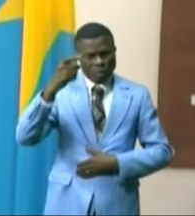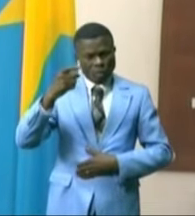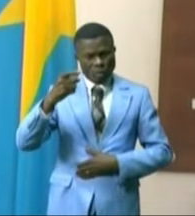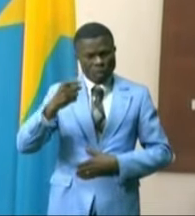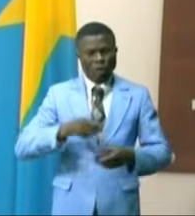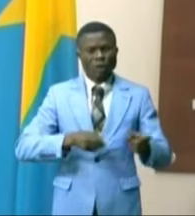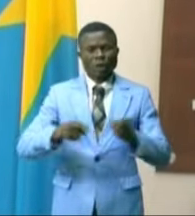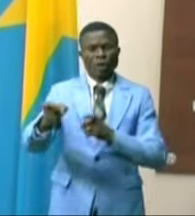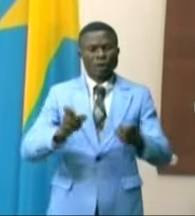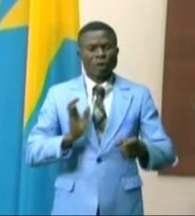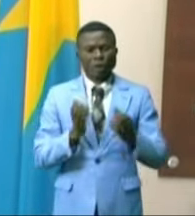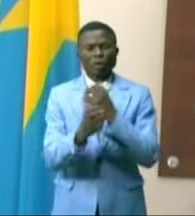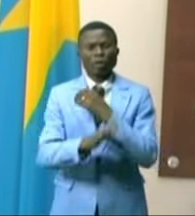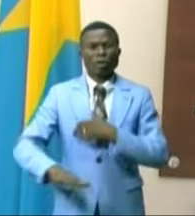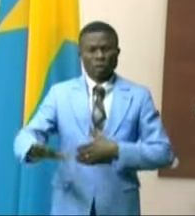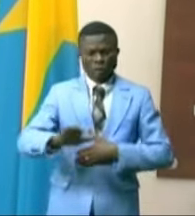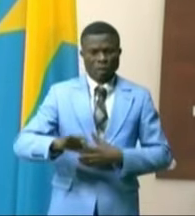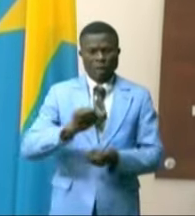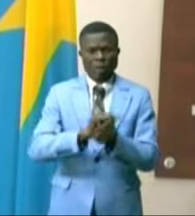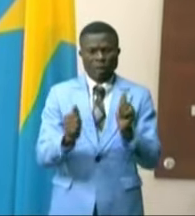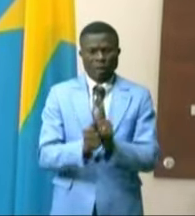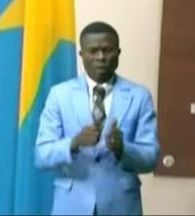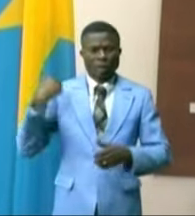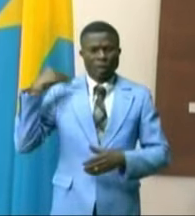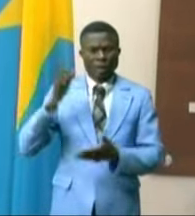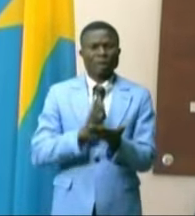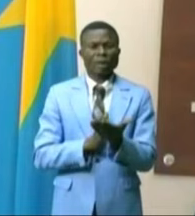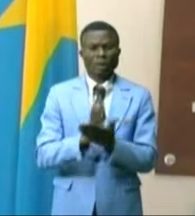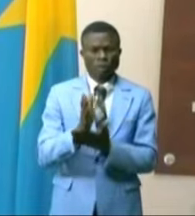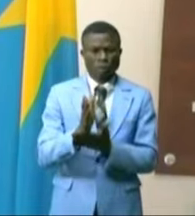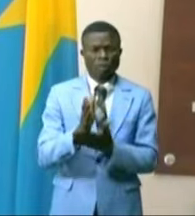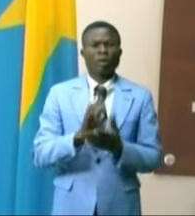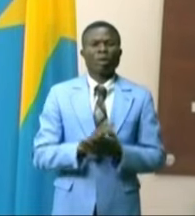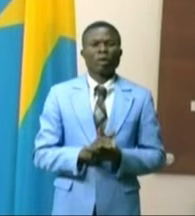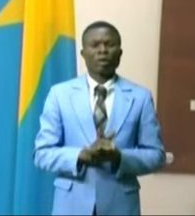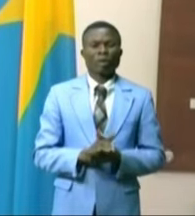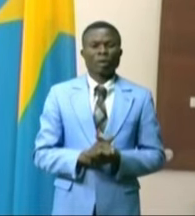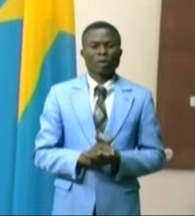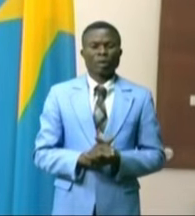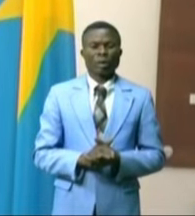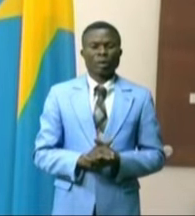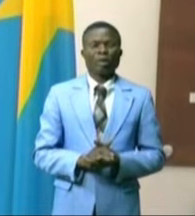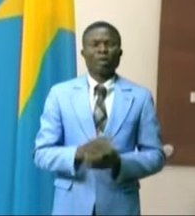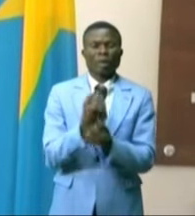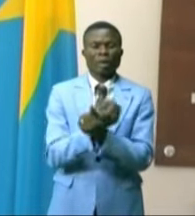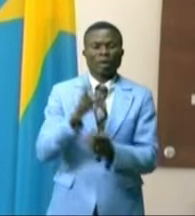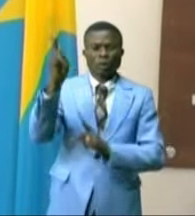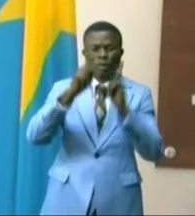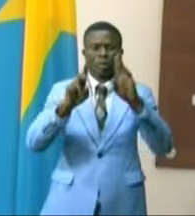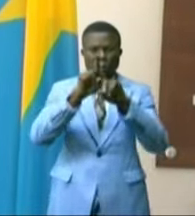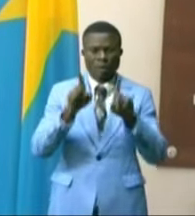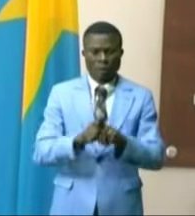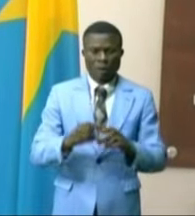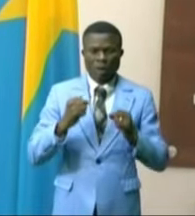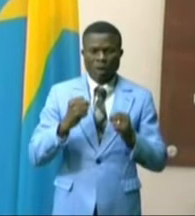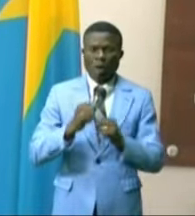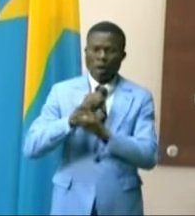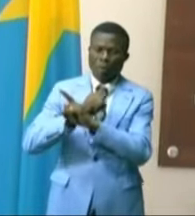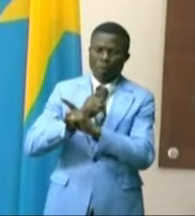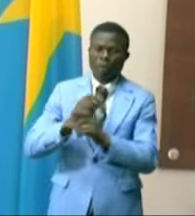tranquillement notre nation sur l'état de droit, la prospérité du peuple et la pérennité de la